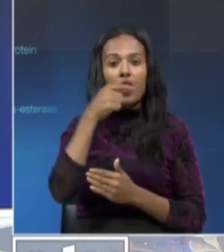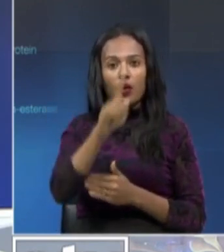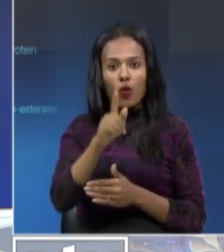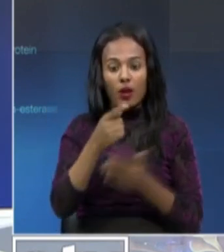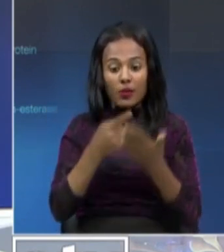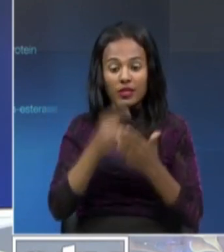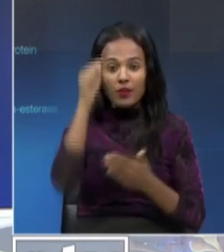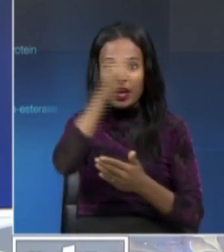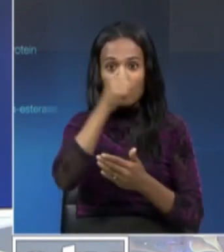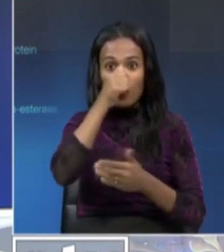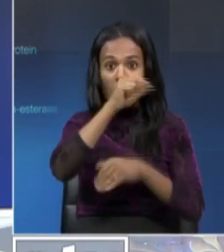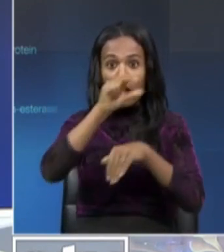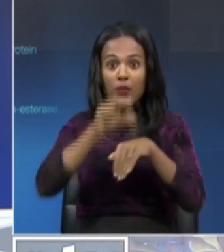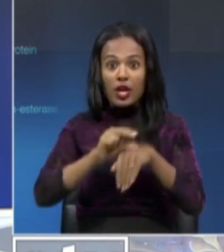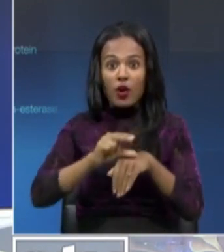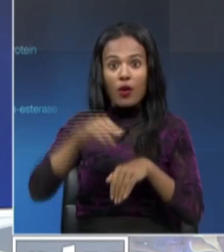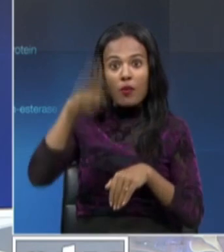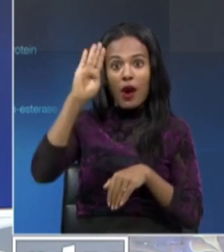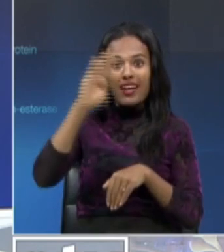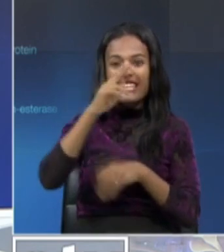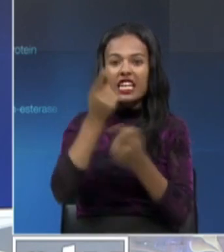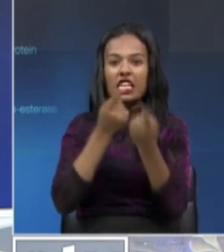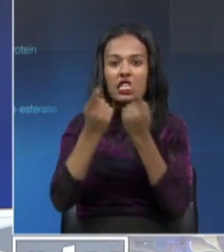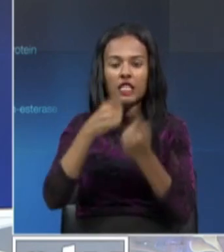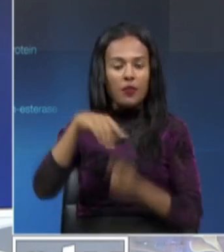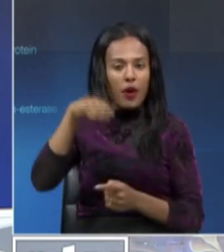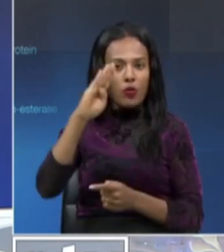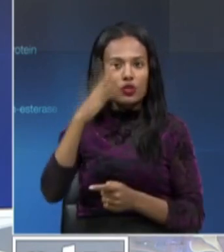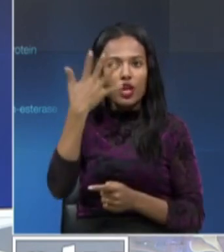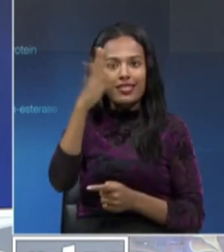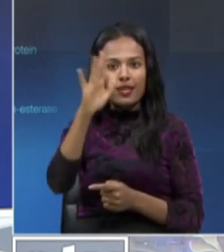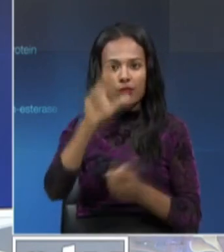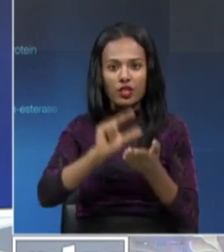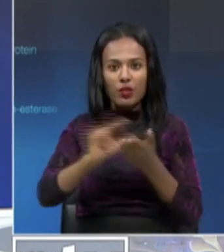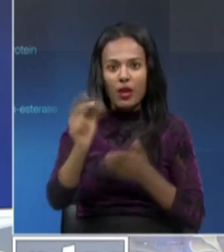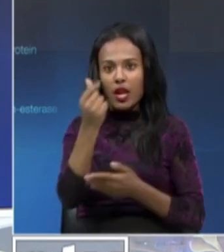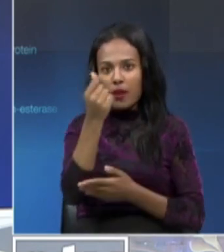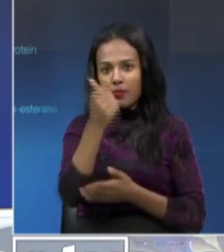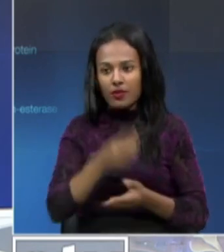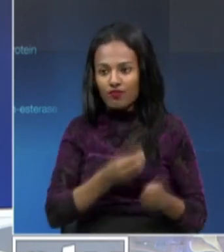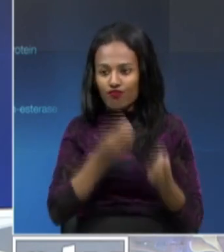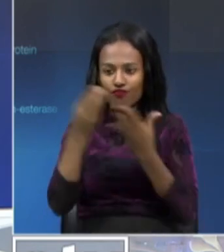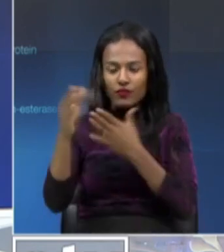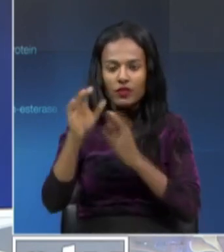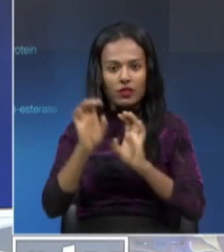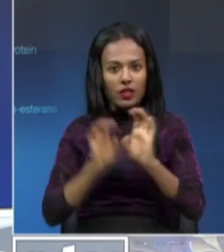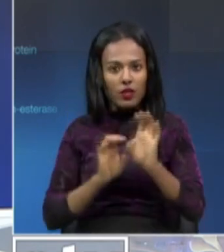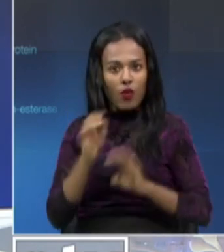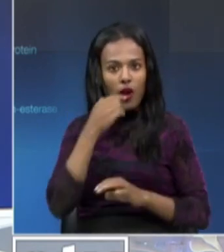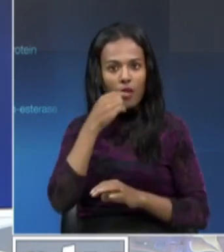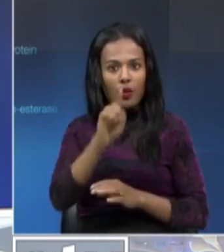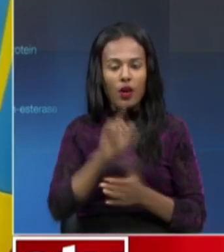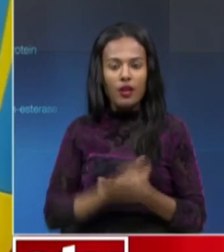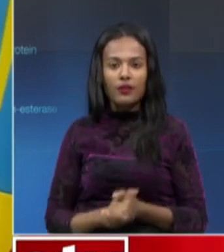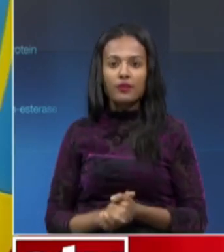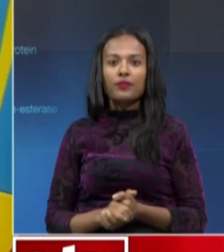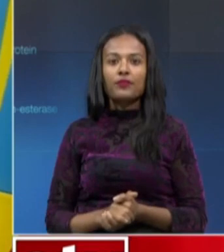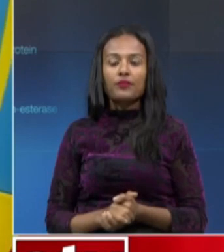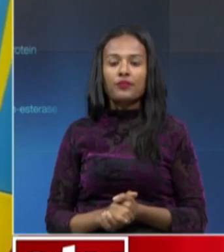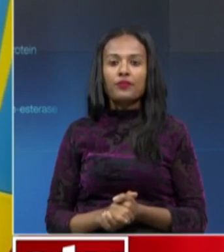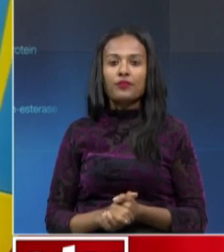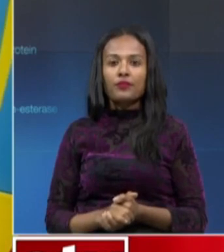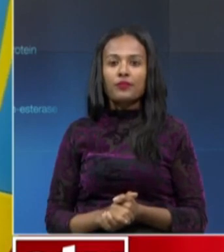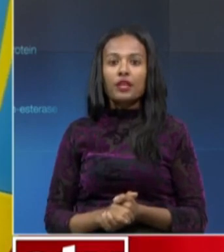በዚህም የኢትዮጵያ ብሔራዊ ባንክ ለንግድ ባንኮች 15 ቢሊዮን ብር እንዲሰጥ ተደርጓልም ብለዋል።